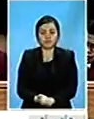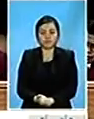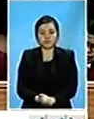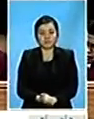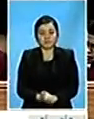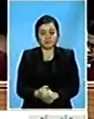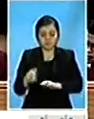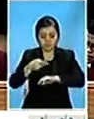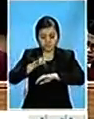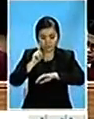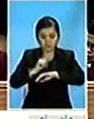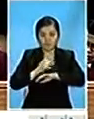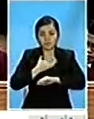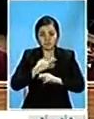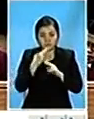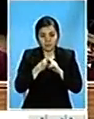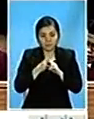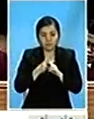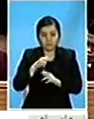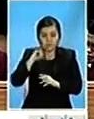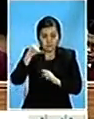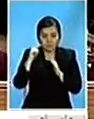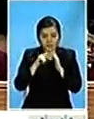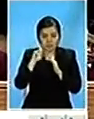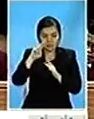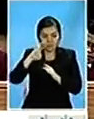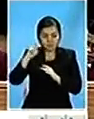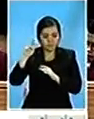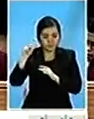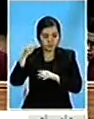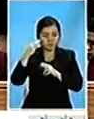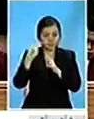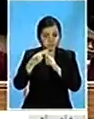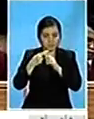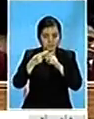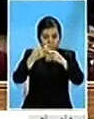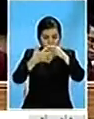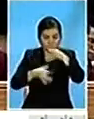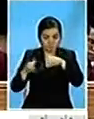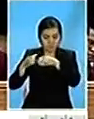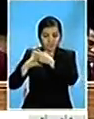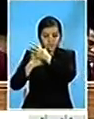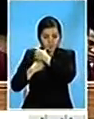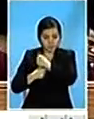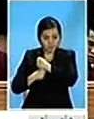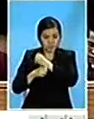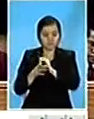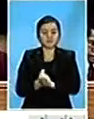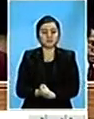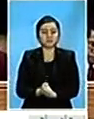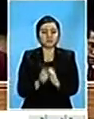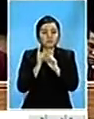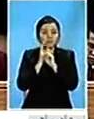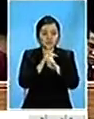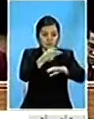ท่านประธานที่เคารพผมจุรินทร์ลักษณะวิสิทธิ์สมาชิกสภาผู้แทนราษฎรบัญชีรายชื่อพรรคประชาธิปัตย์ก็เป็นไปดังท่าน